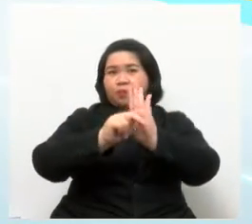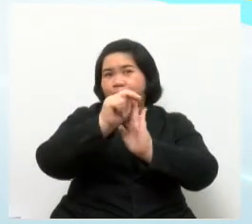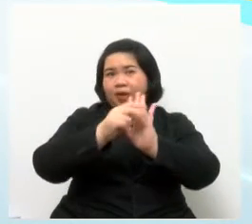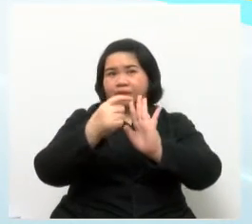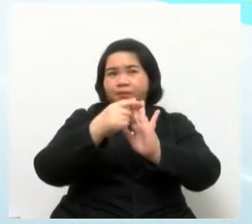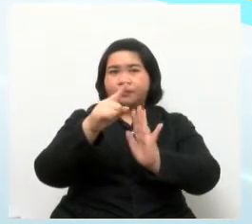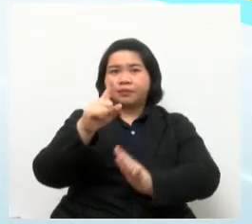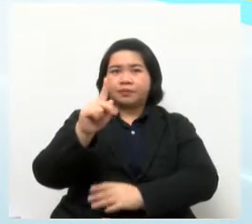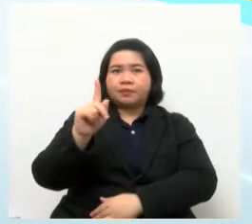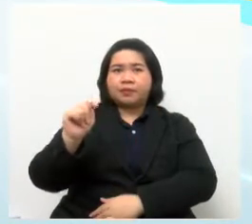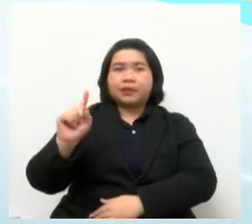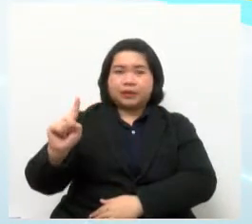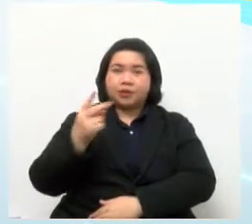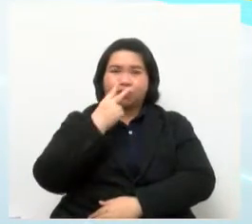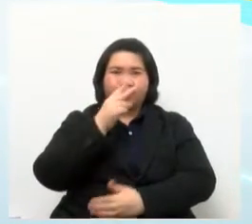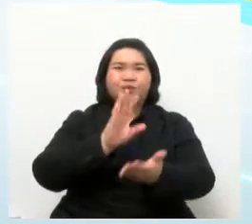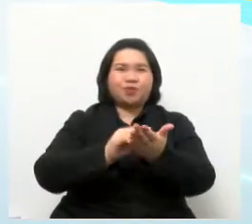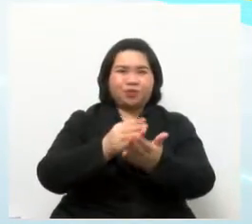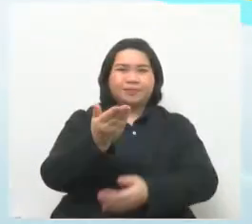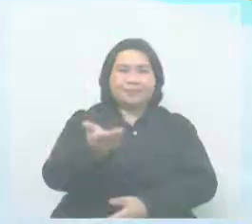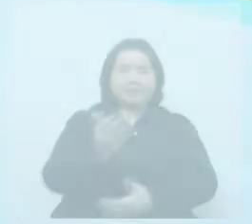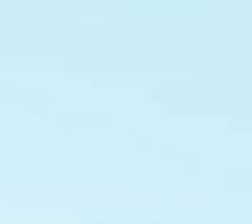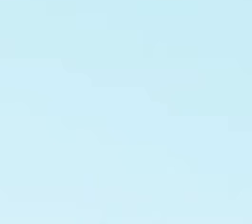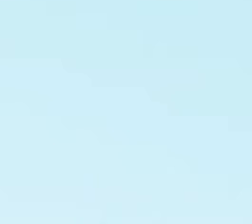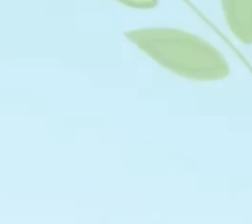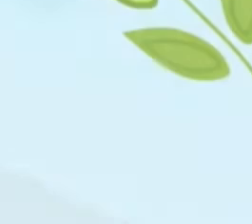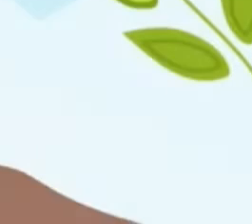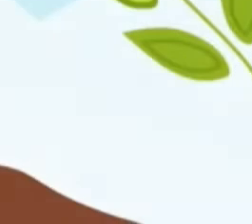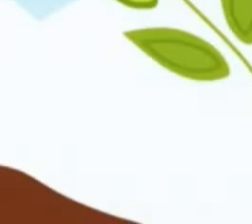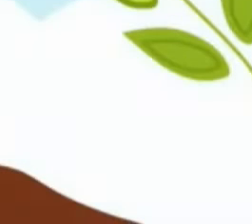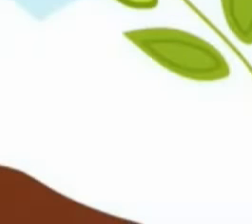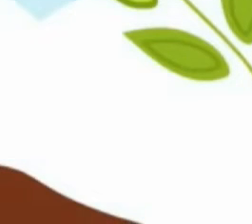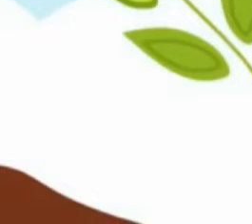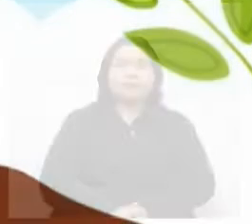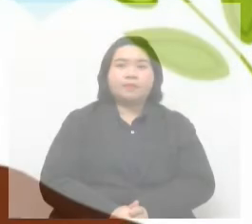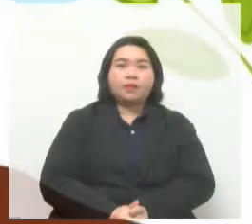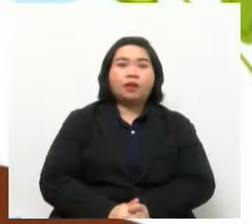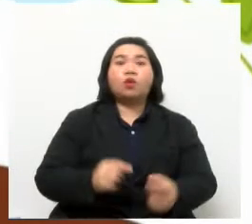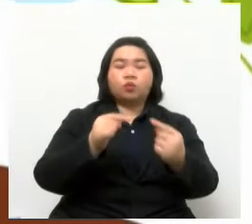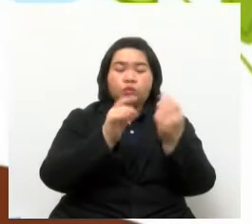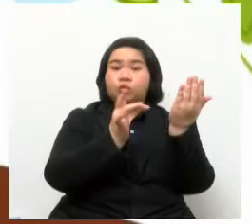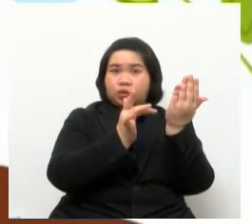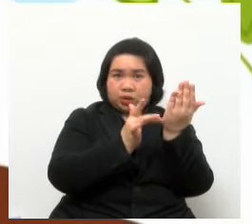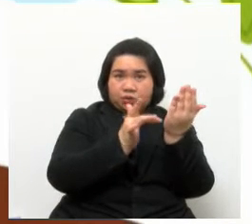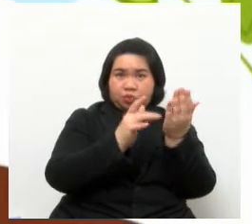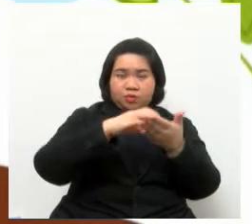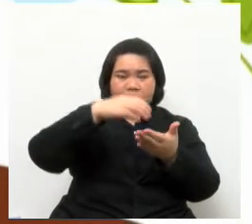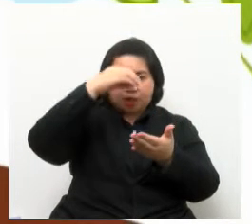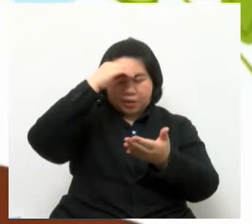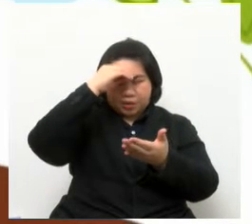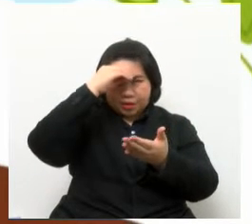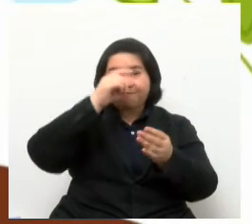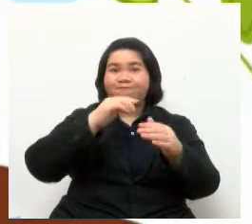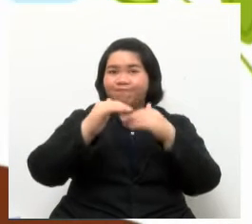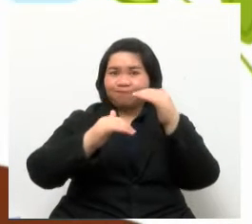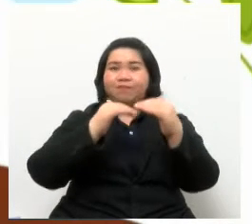ายละเอียดจะเป็นอย่างไรนั้นไปติดตามรับชมกันค่ะ การพัฒนาต่อยอดนวัตกรรมการจัดการเรียนรู้